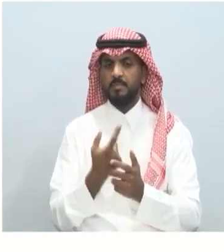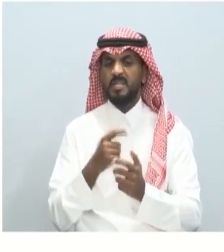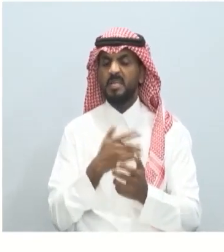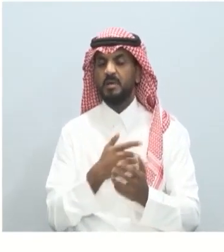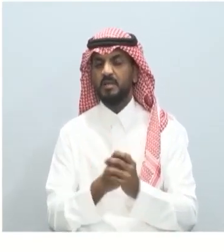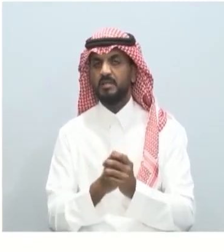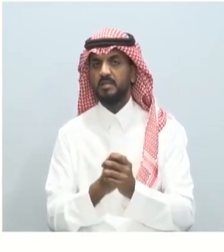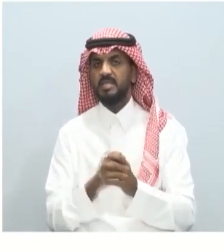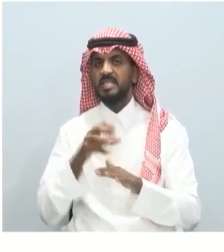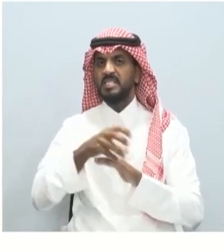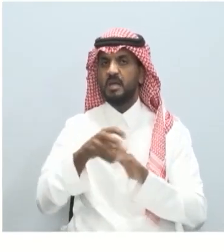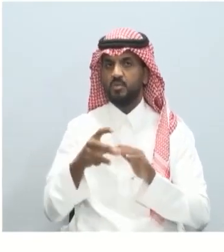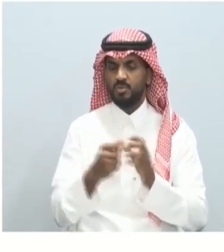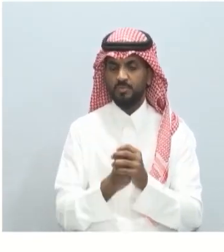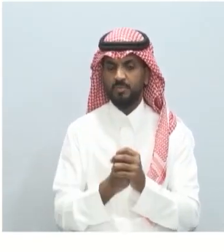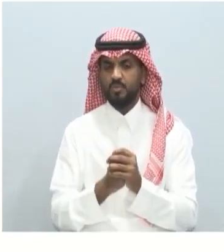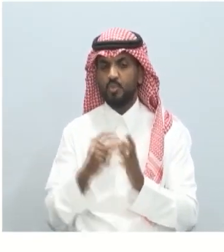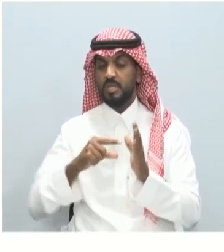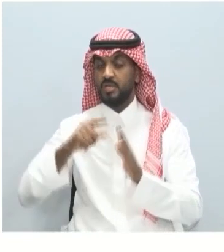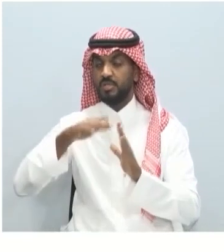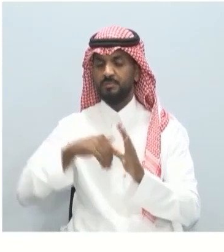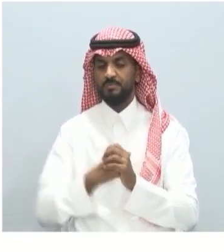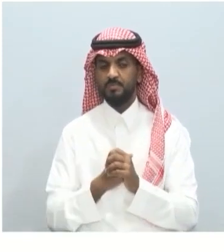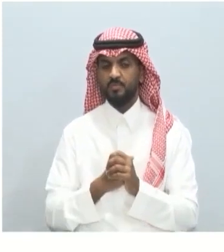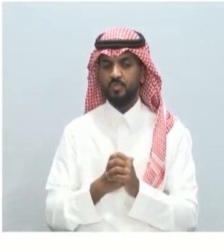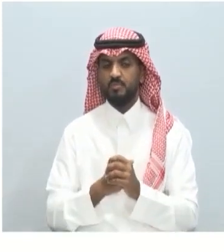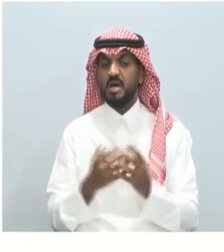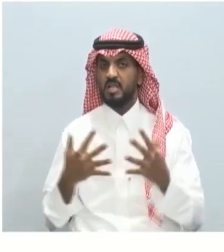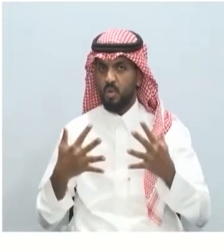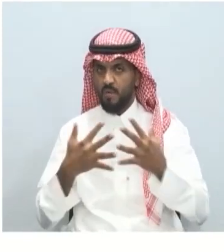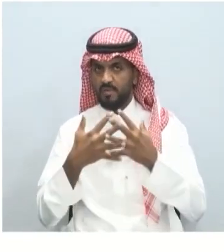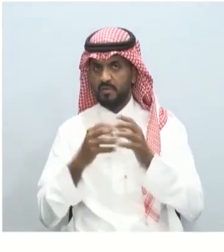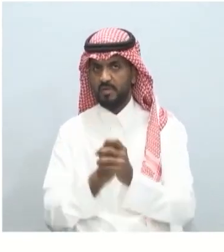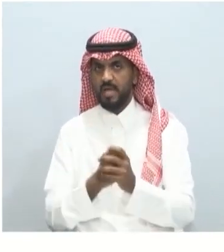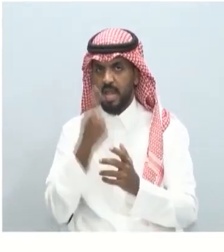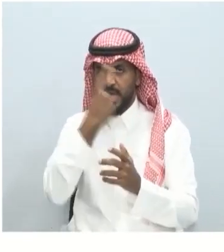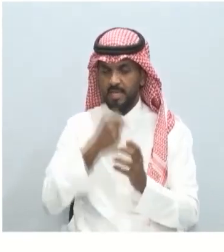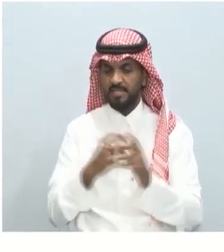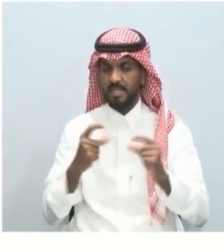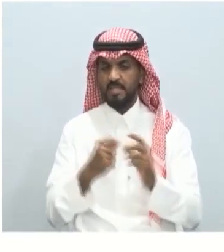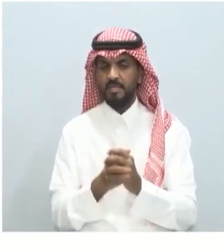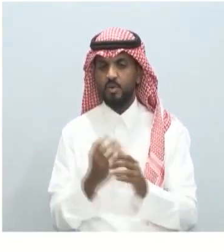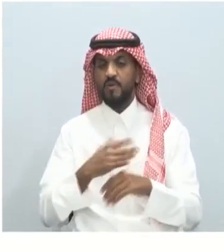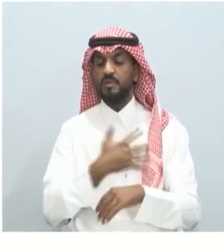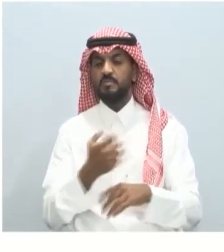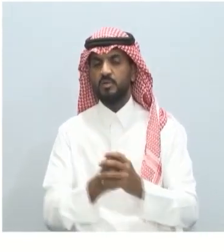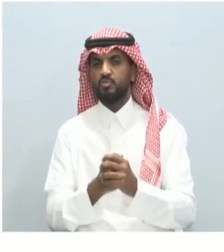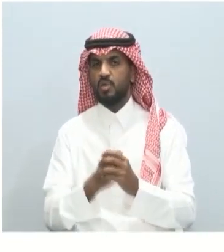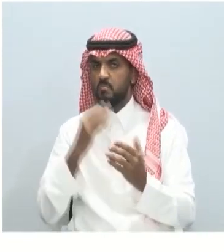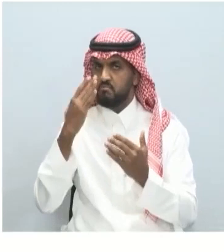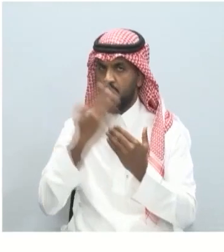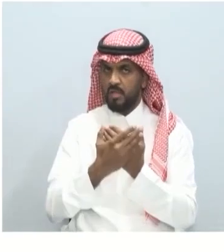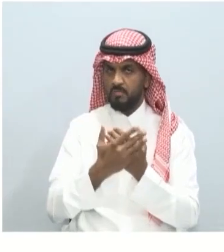للايمان خصالا وشعبا ودرجات ومراتب وكلما توافر الحياه كان دليلا على توافر الايمان وكلما عدم